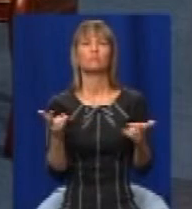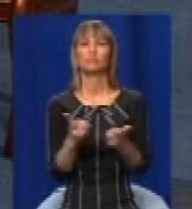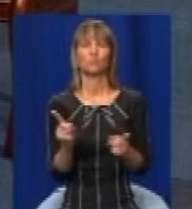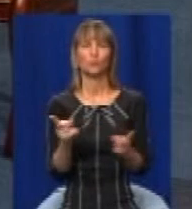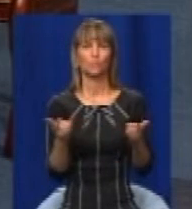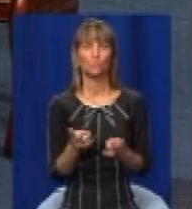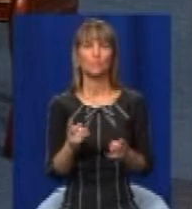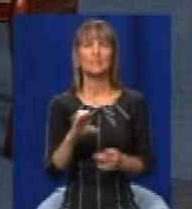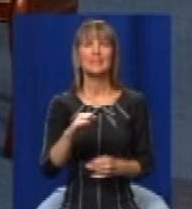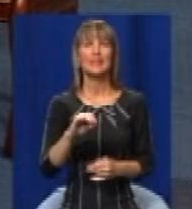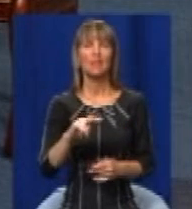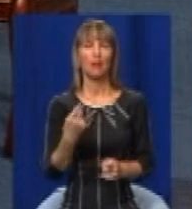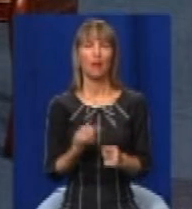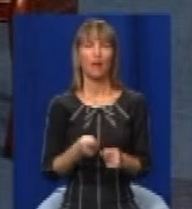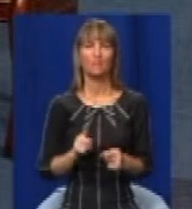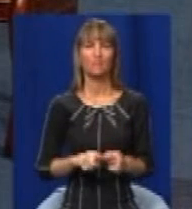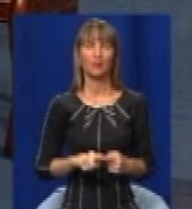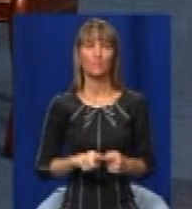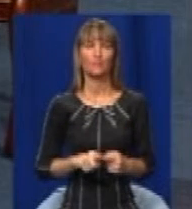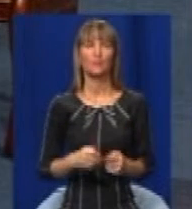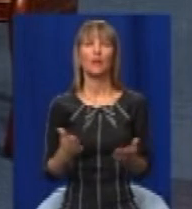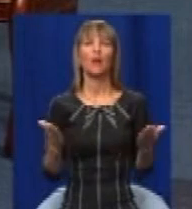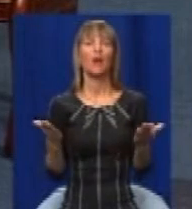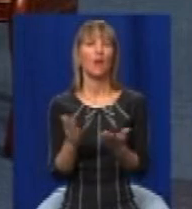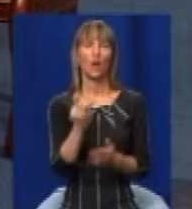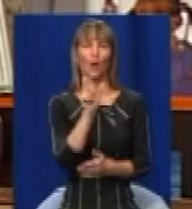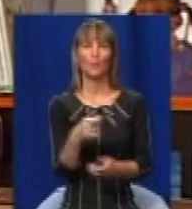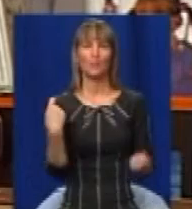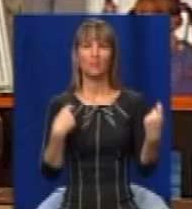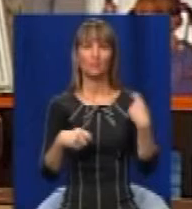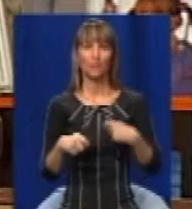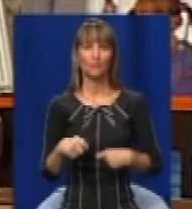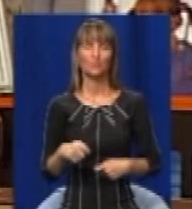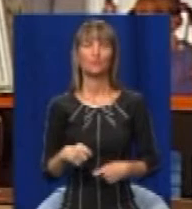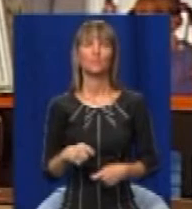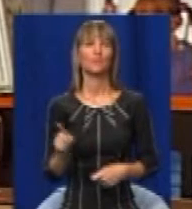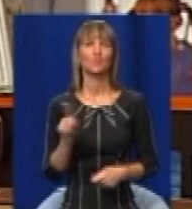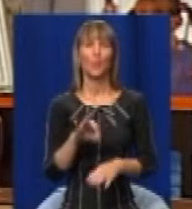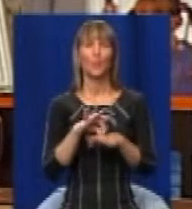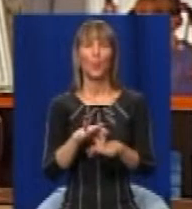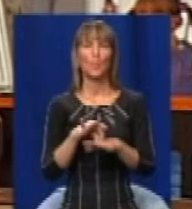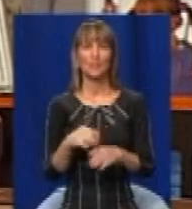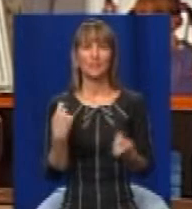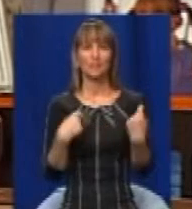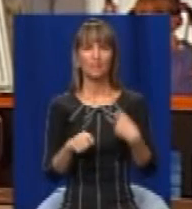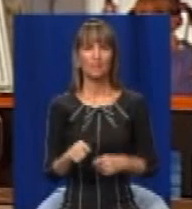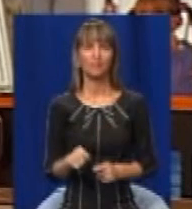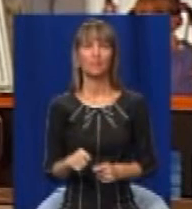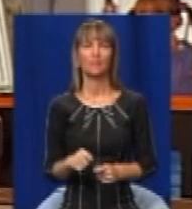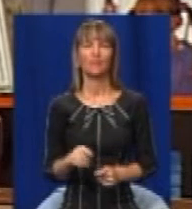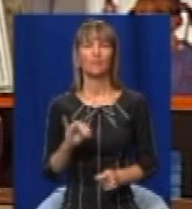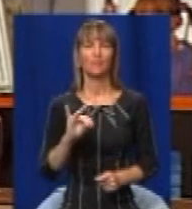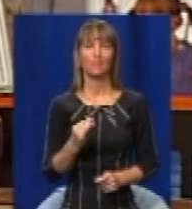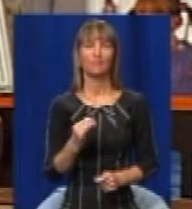Ну, стиль – це як люди одягаються, що вони носять